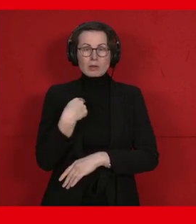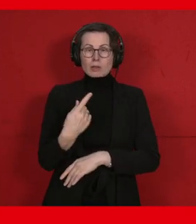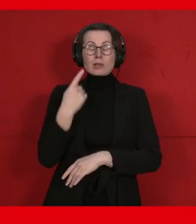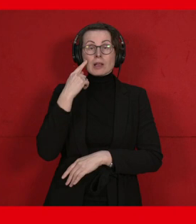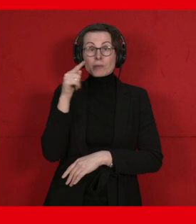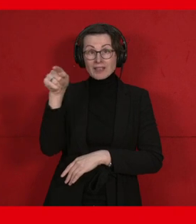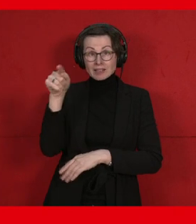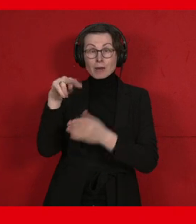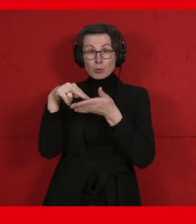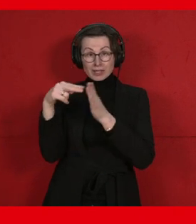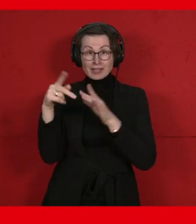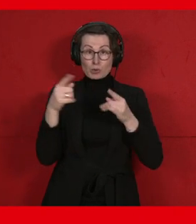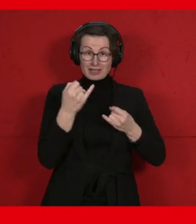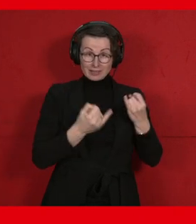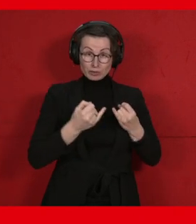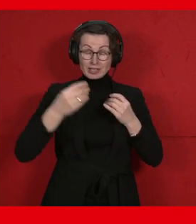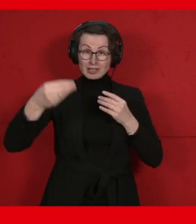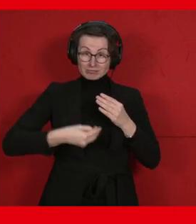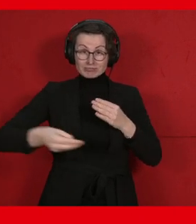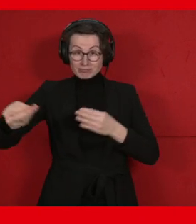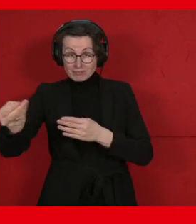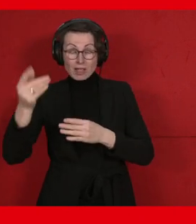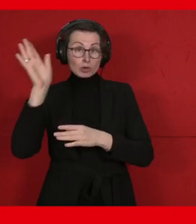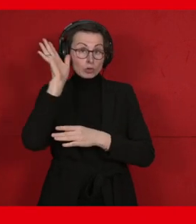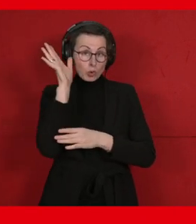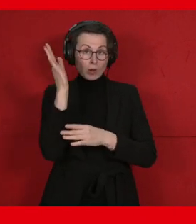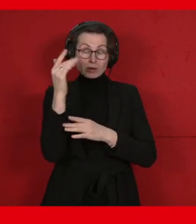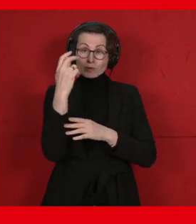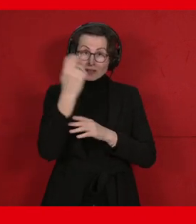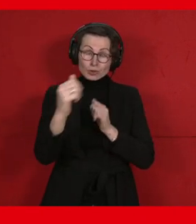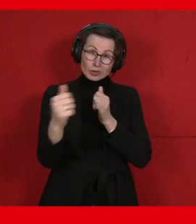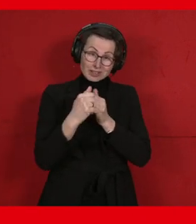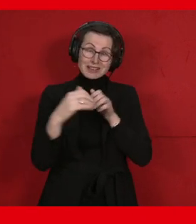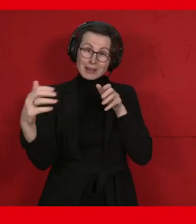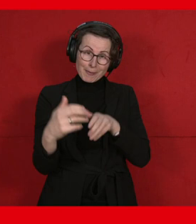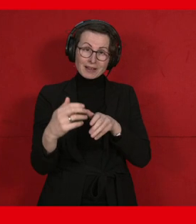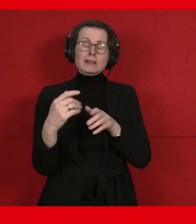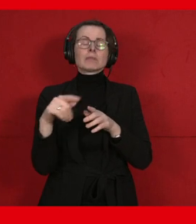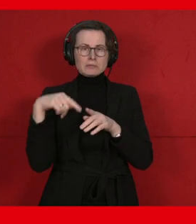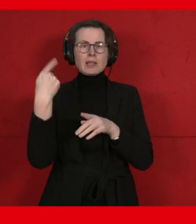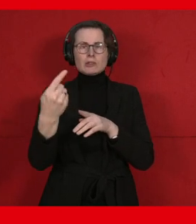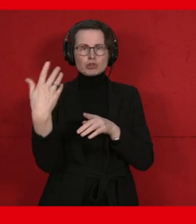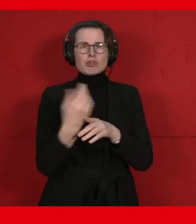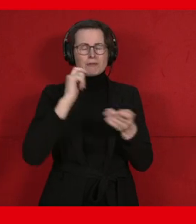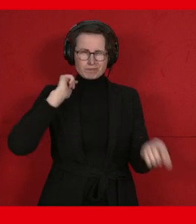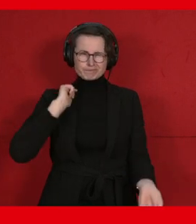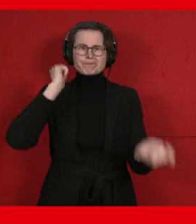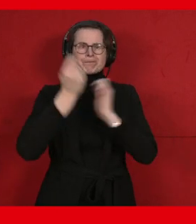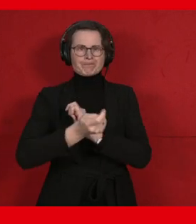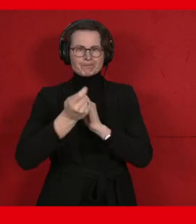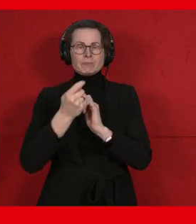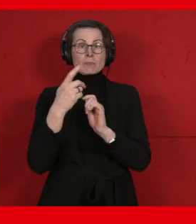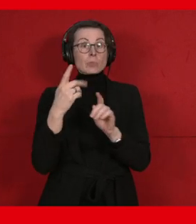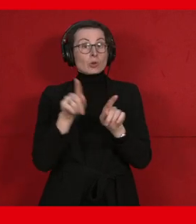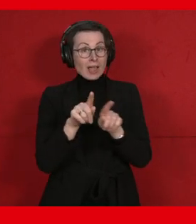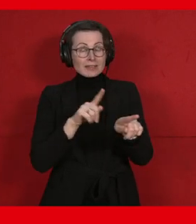die Politik und die Industrie wirklich sich zuhört und versucht, das gemeinsam zu gestalten, dann schaffen wir diesen riesen Umbau auch unter Erhalt